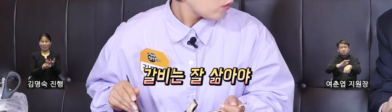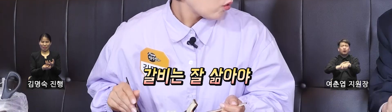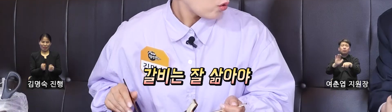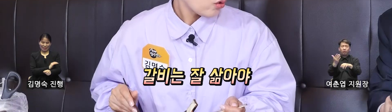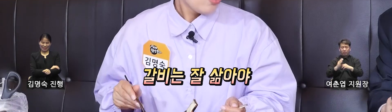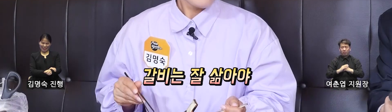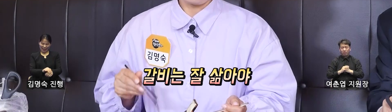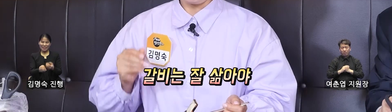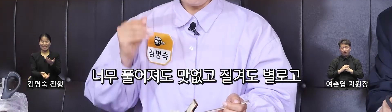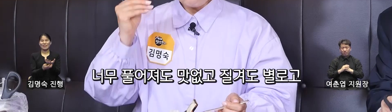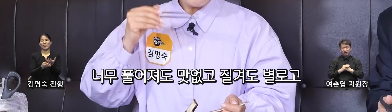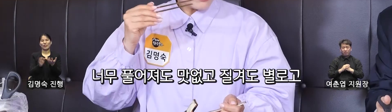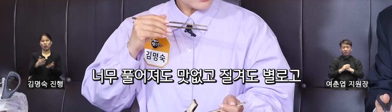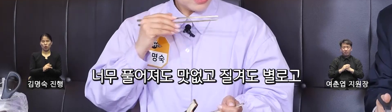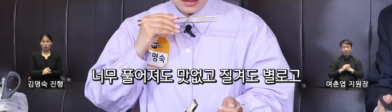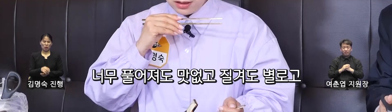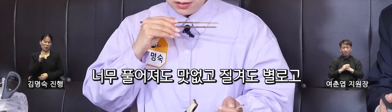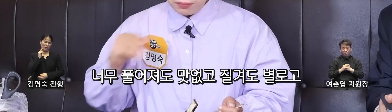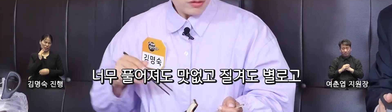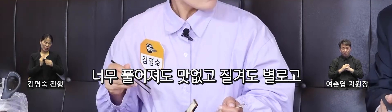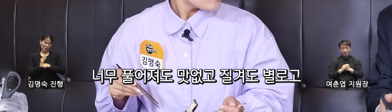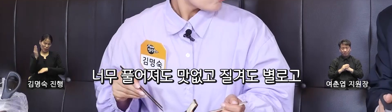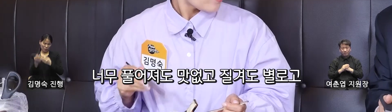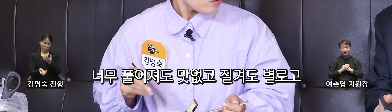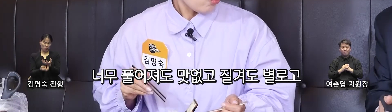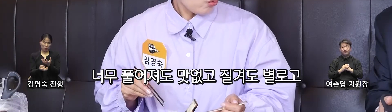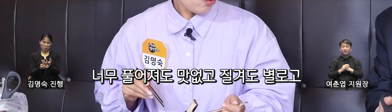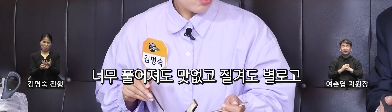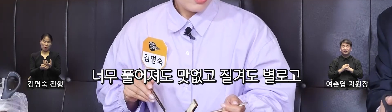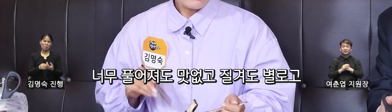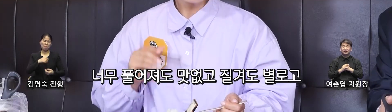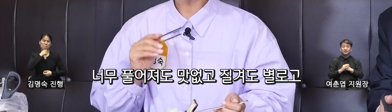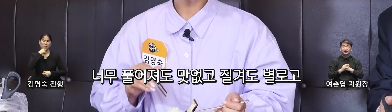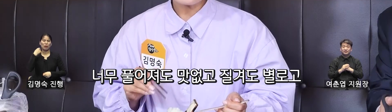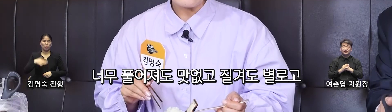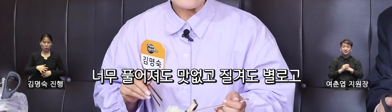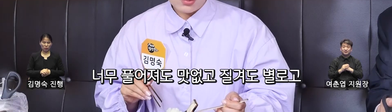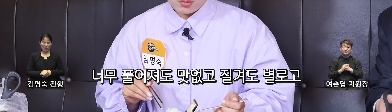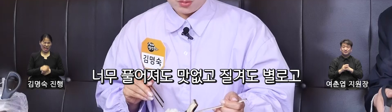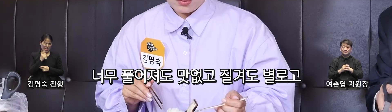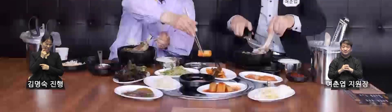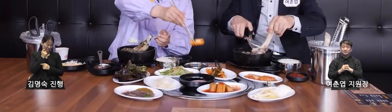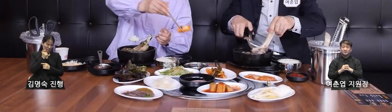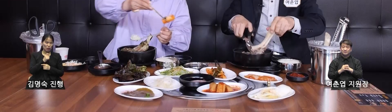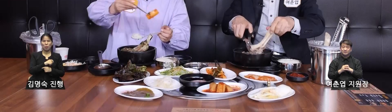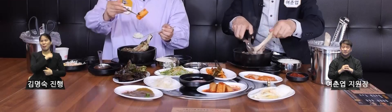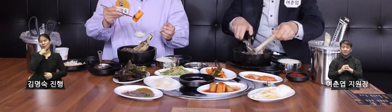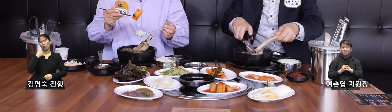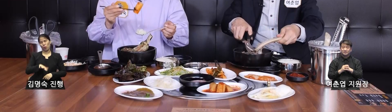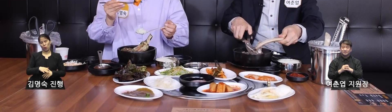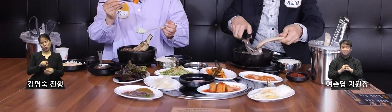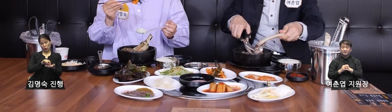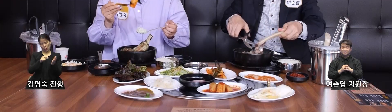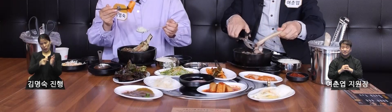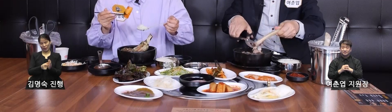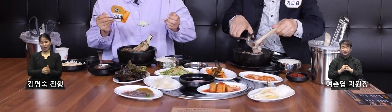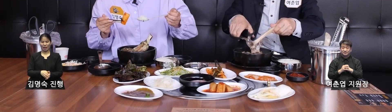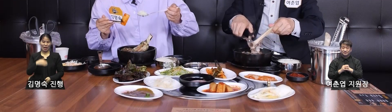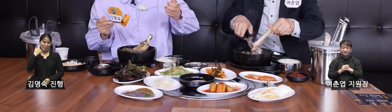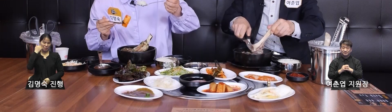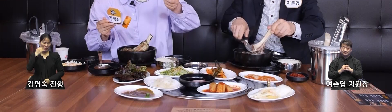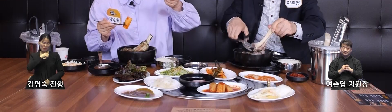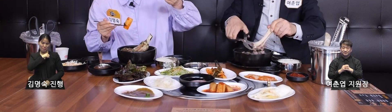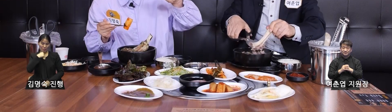삶아야 돼요. 네, 그렇습니다. 너무 막 이렇게 풀어줘도 맛이 없고 네. 너무 질겨도 맛이 없고 또 김치가 또 얼마나